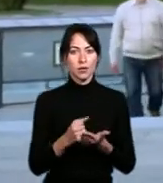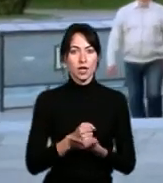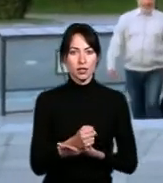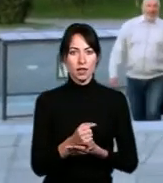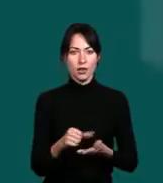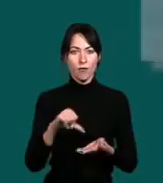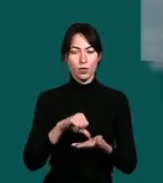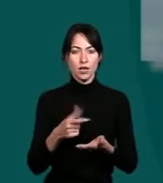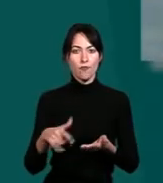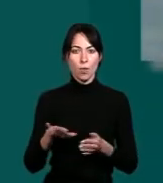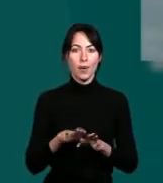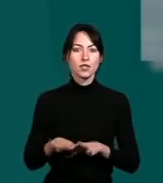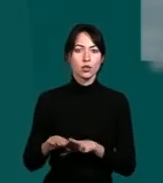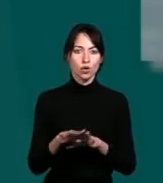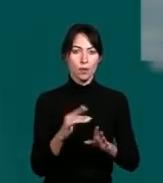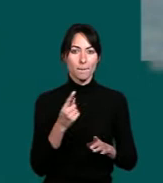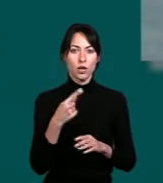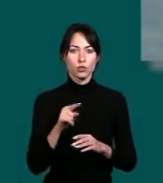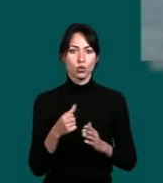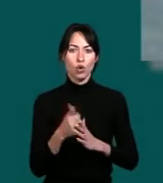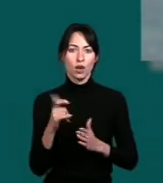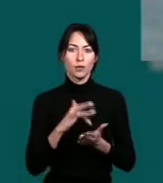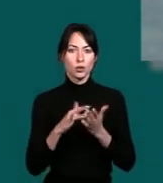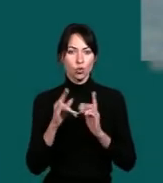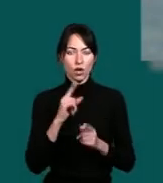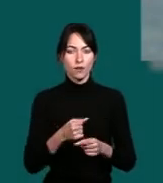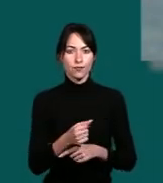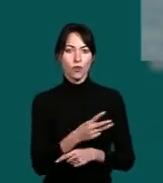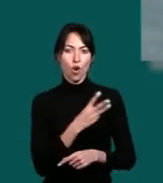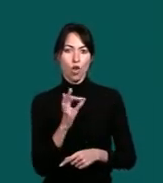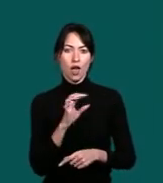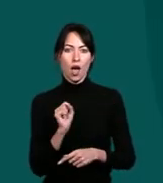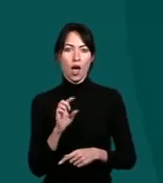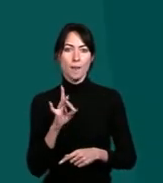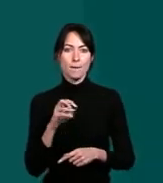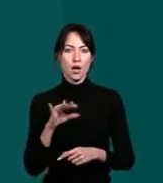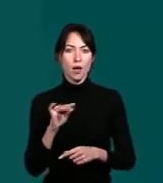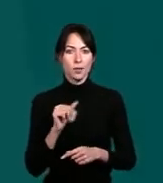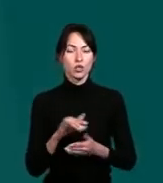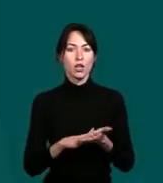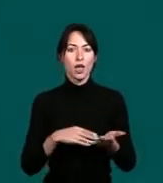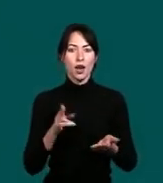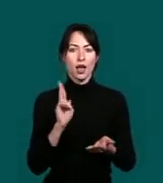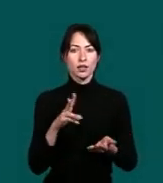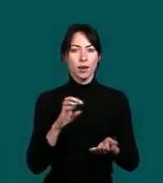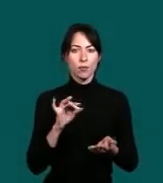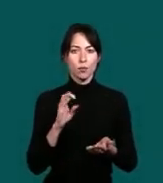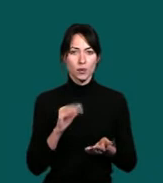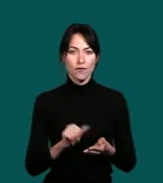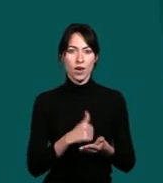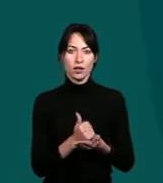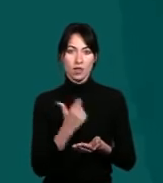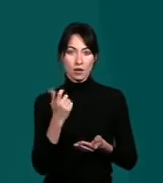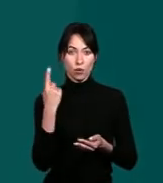«Європейська солідарність». Під першим номером до Харківської міськради висувають волонтера Олега Абрамичева. Далі йдуть Катерина Малбієва, лідер Харківської обласної